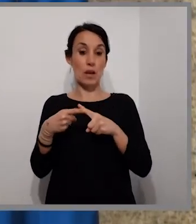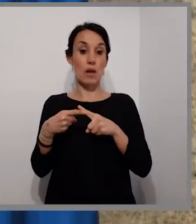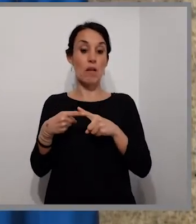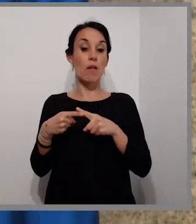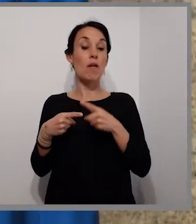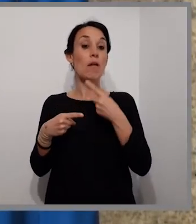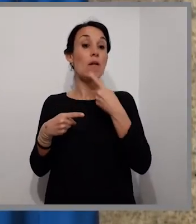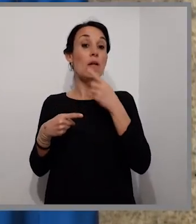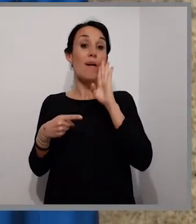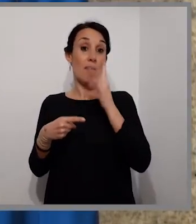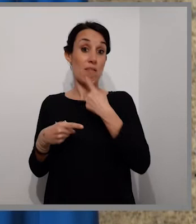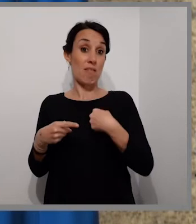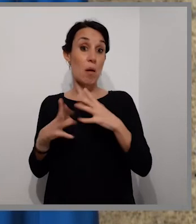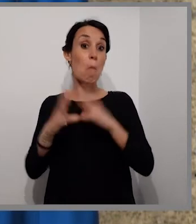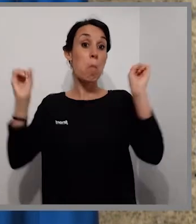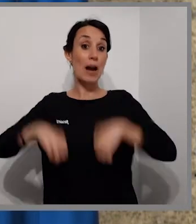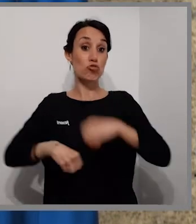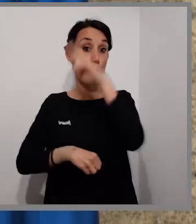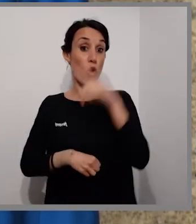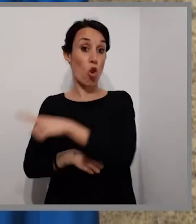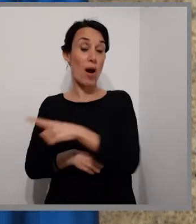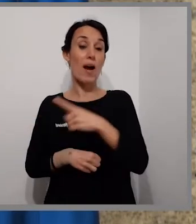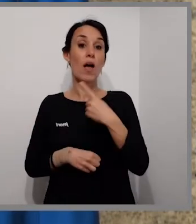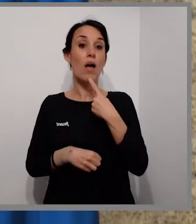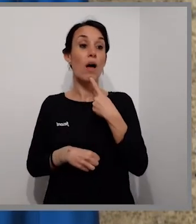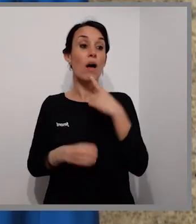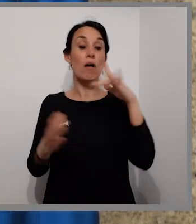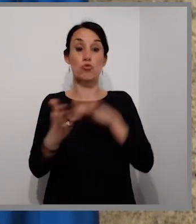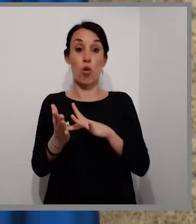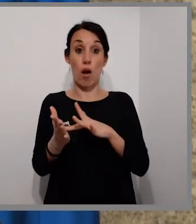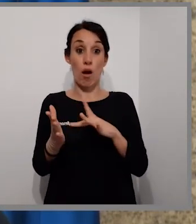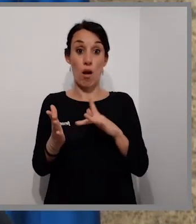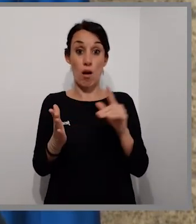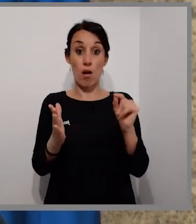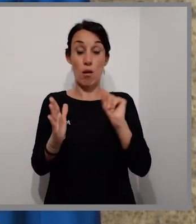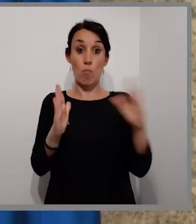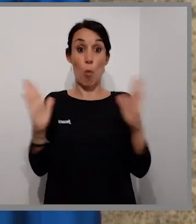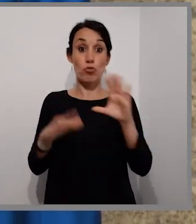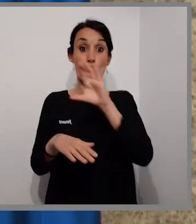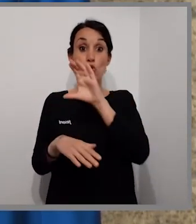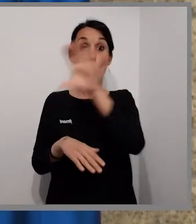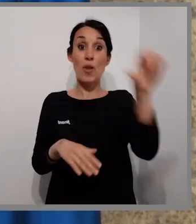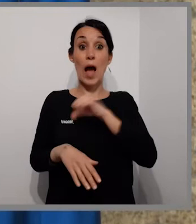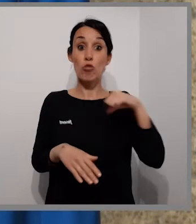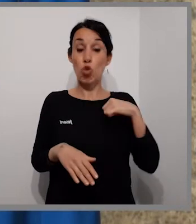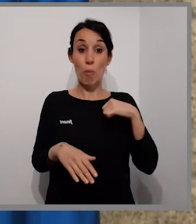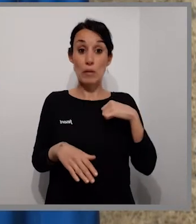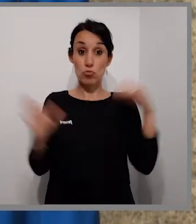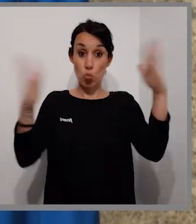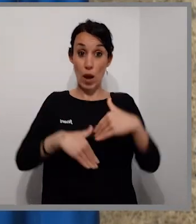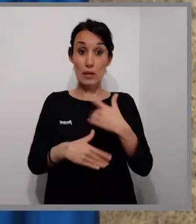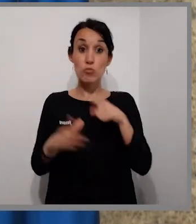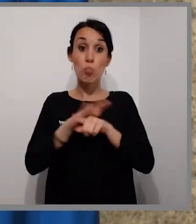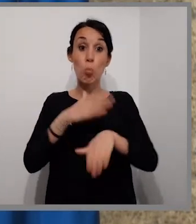qüestió, com vostè ha dit, quan es van plantejar els pactes de la Moncloa, era un moment en què no estaven les comunitats autònomes. De fet, era